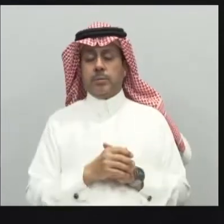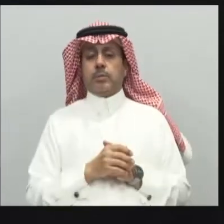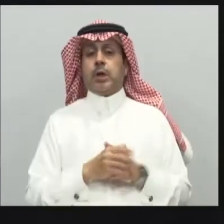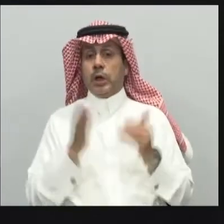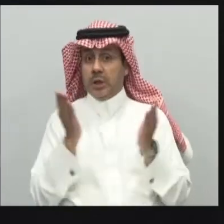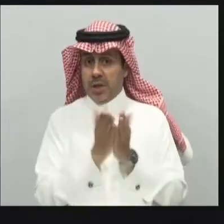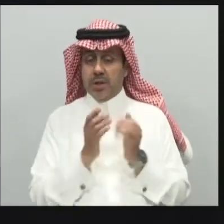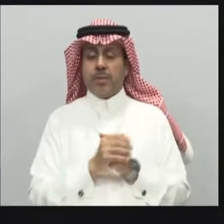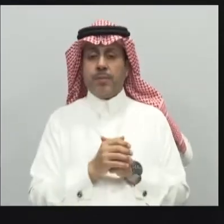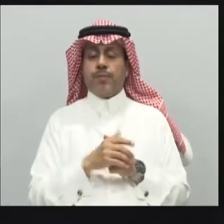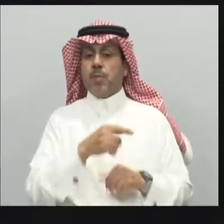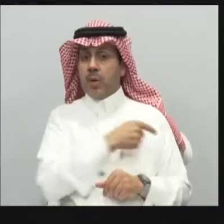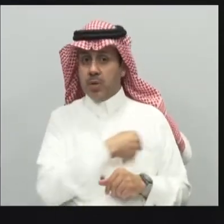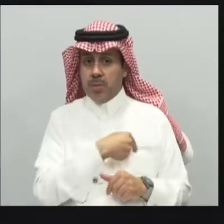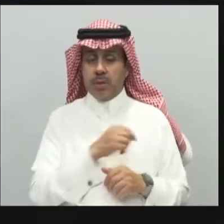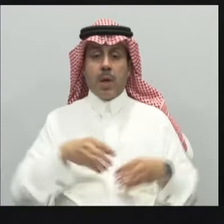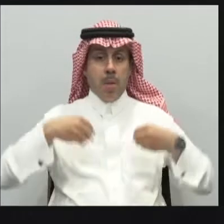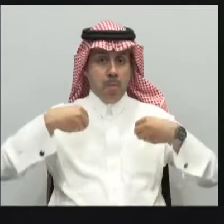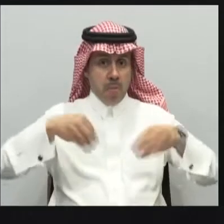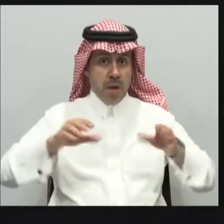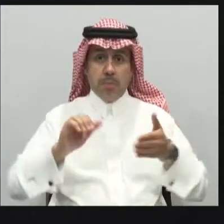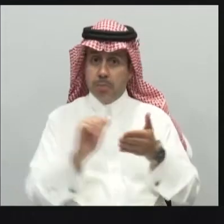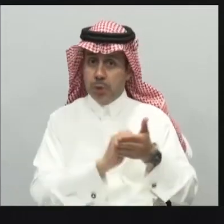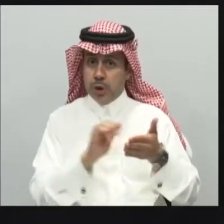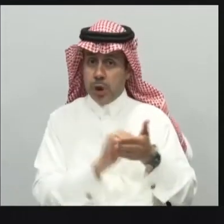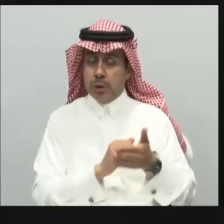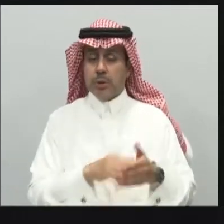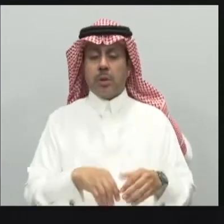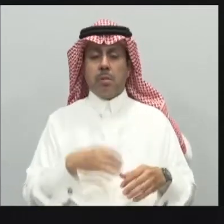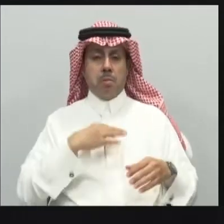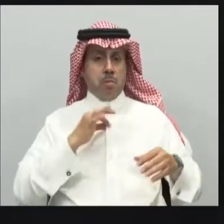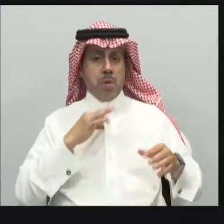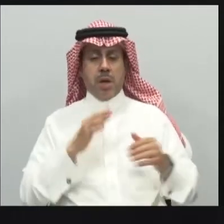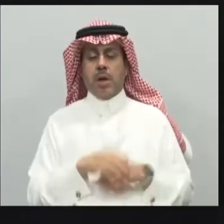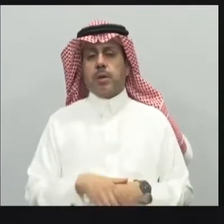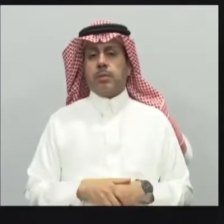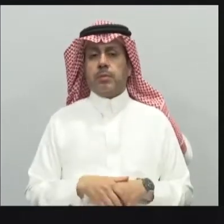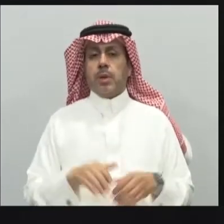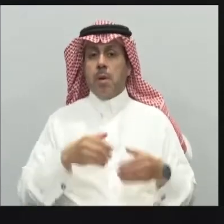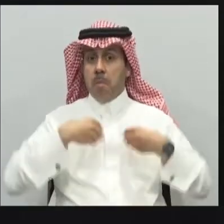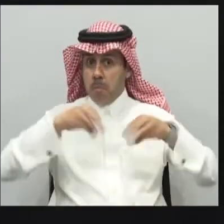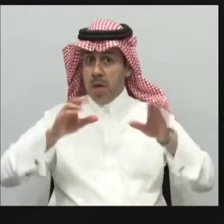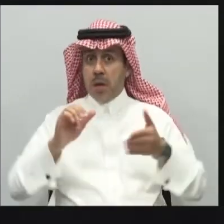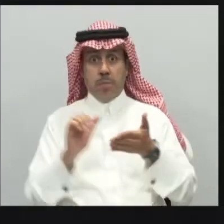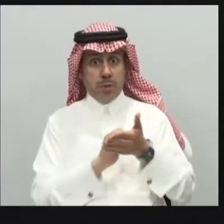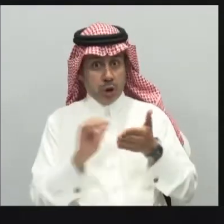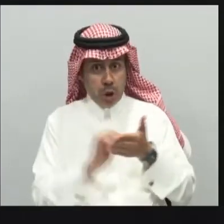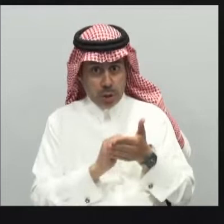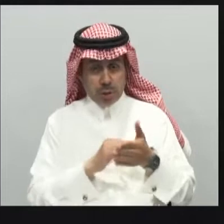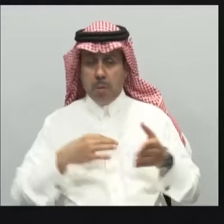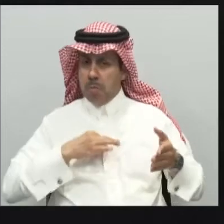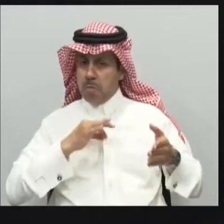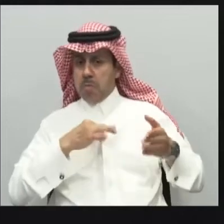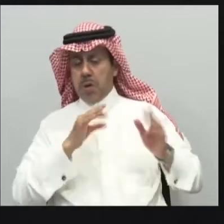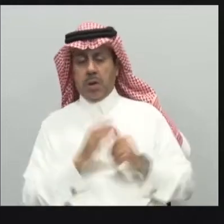تعالى وما يسمى بالبيع بشرط البراءه هذا العنوان المهم الذي باذن الله تعالى